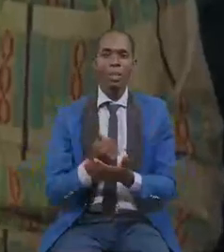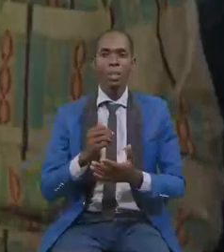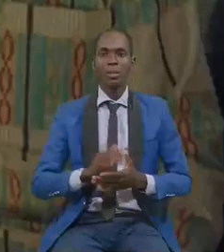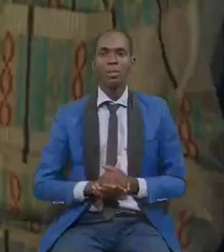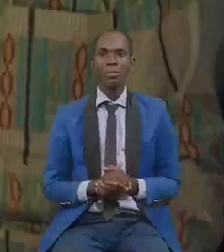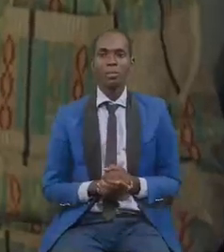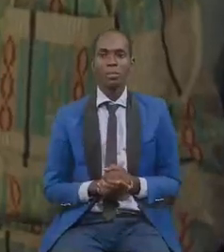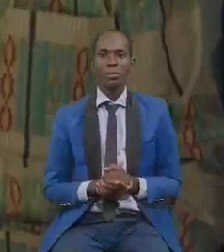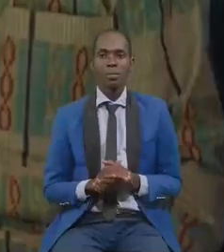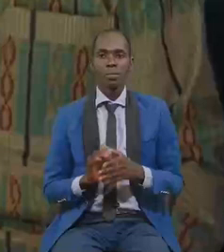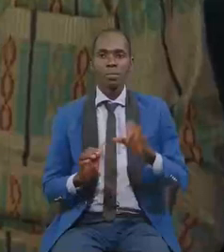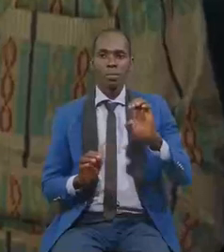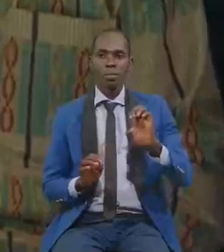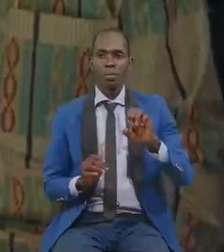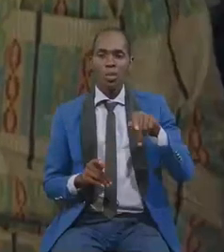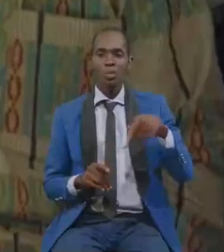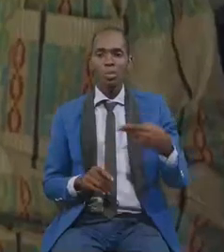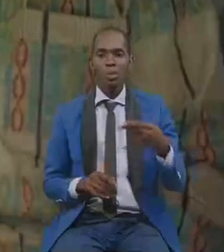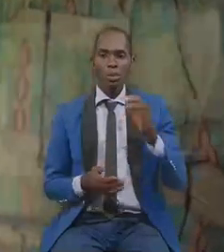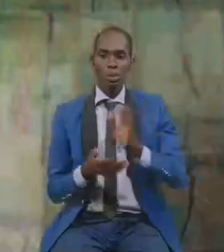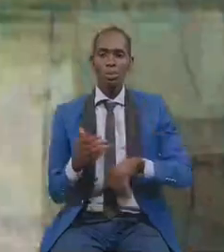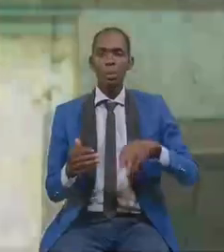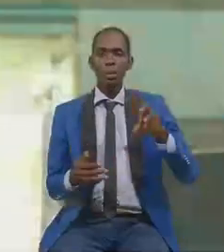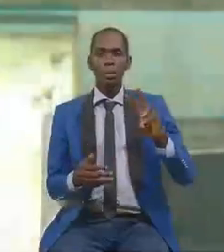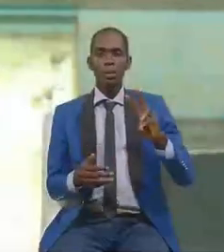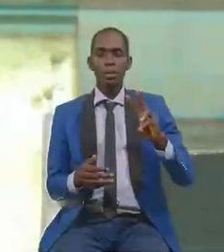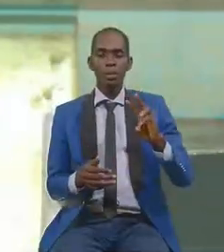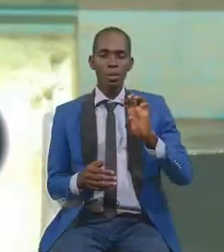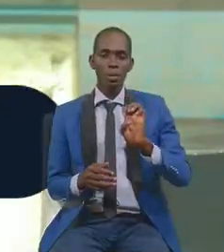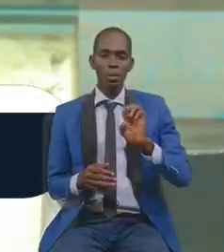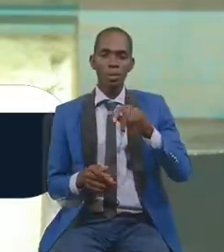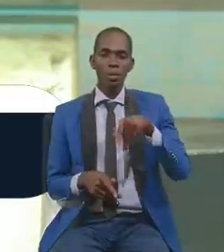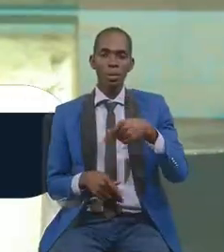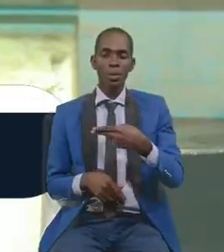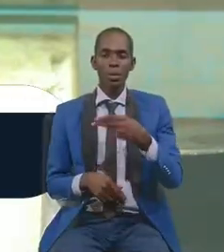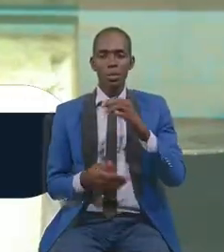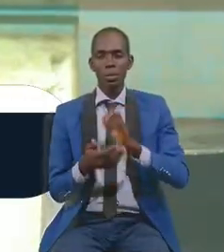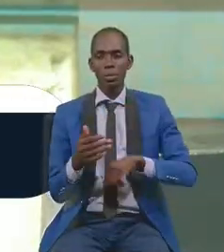Éphésiens chapitre 6. Éphésiens au chapitre 6.